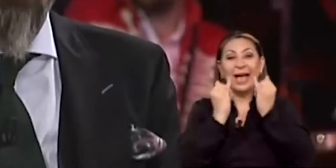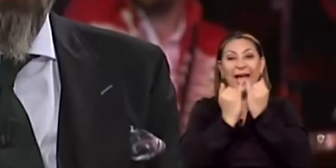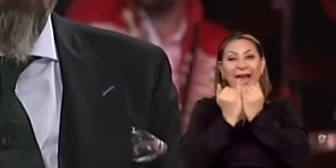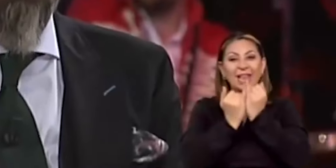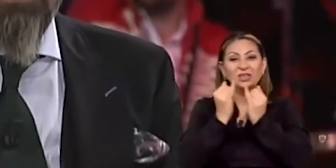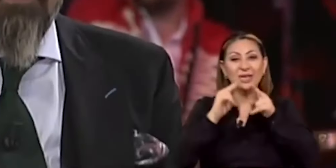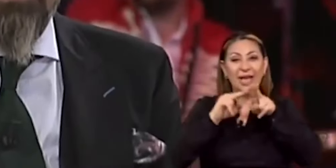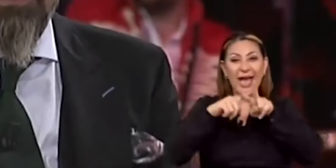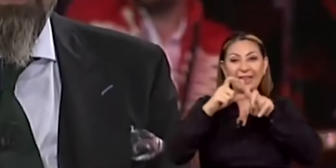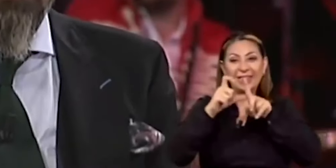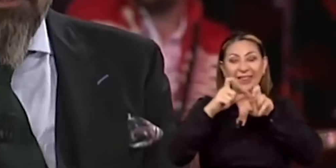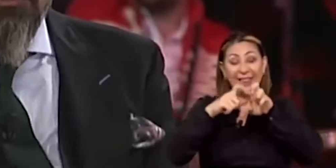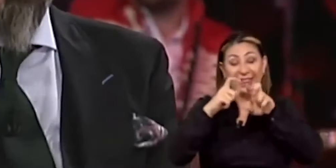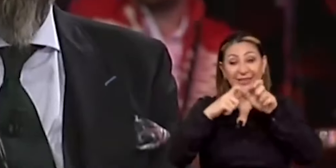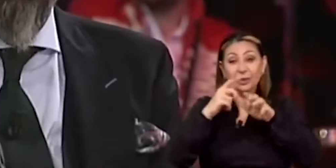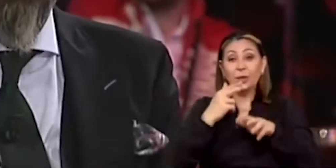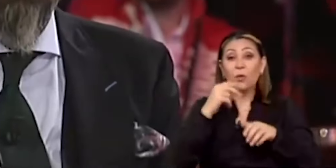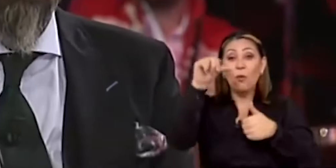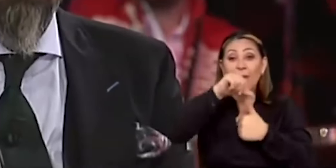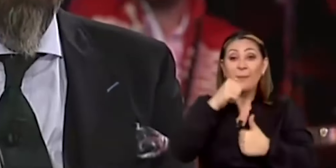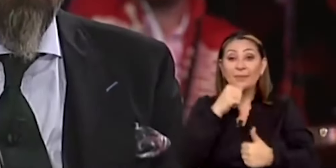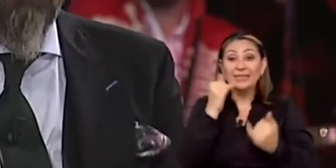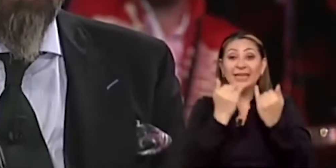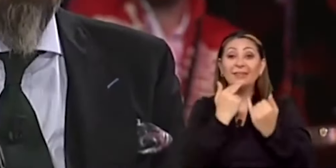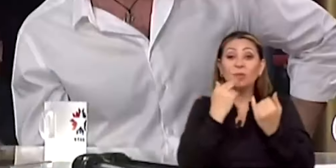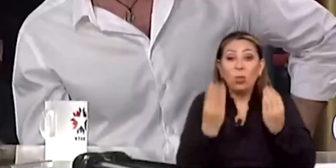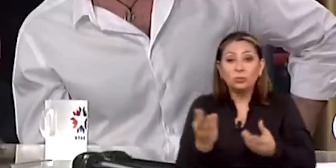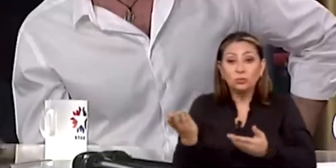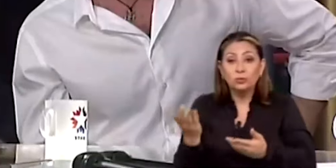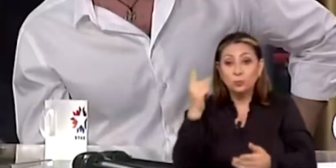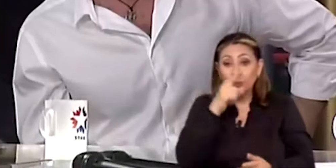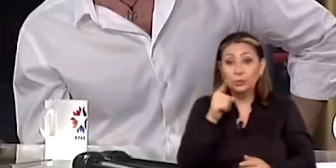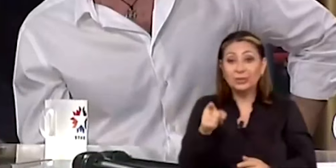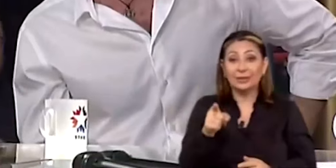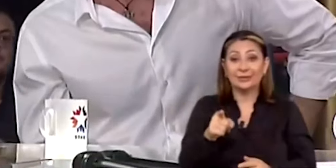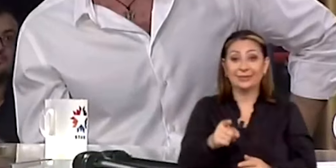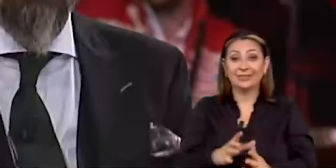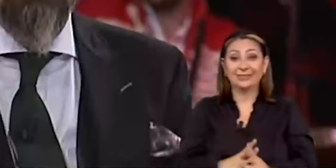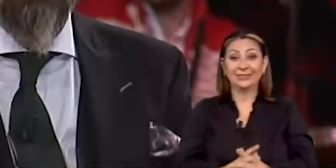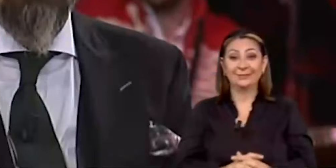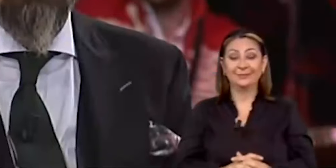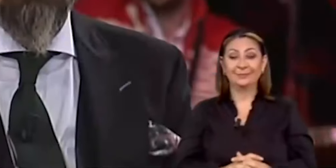şeyi yok mu? Üvey babası. Kadın olmuş. Bu yüzden.